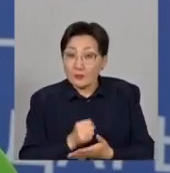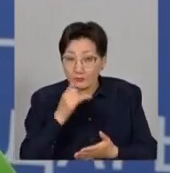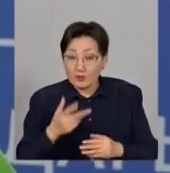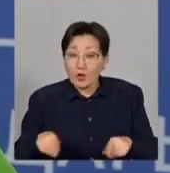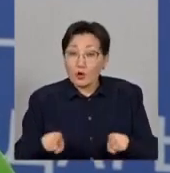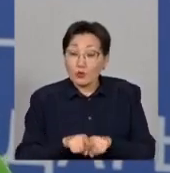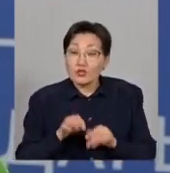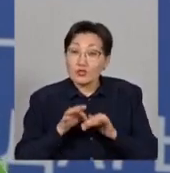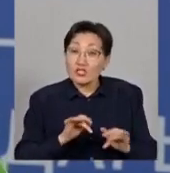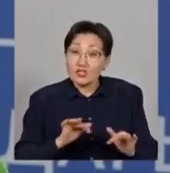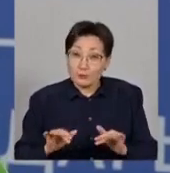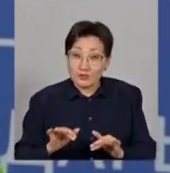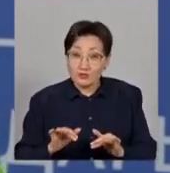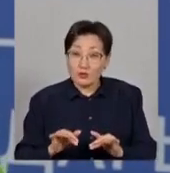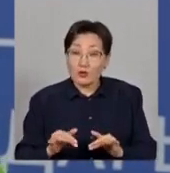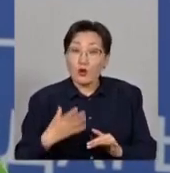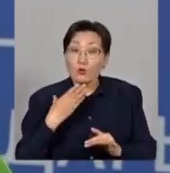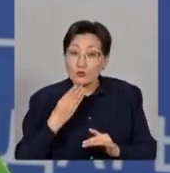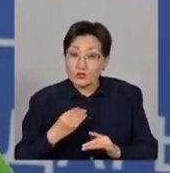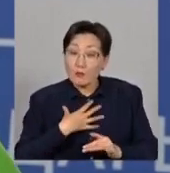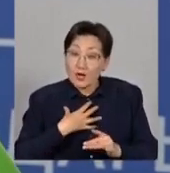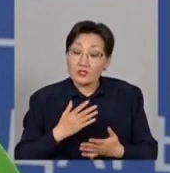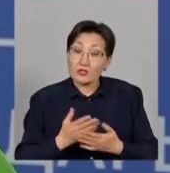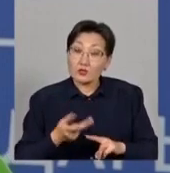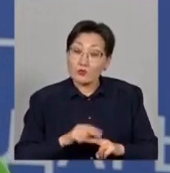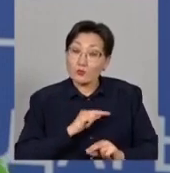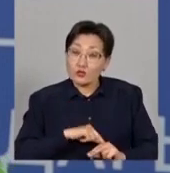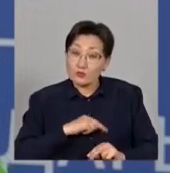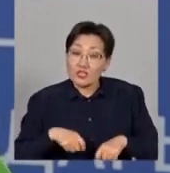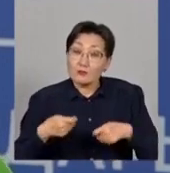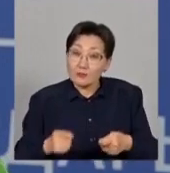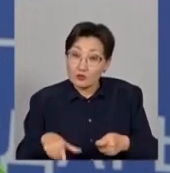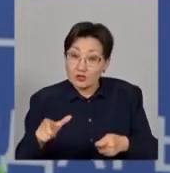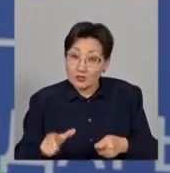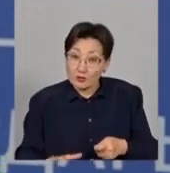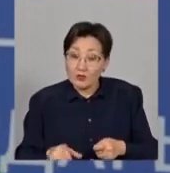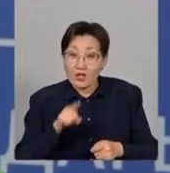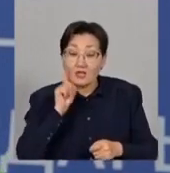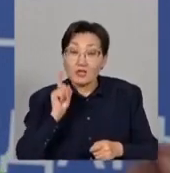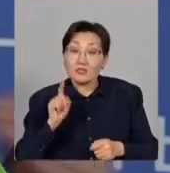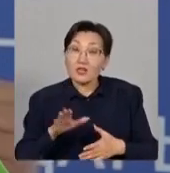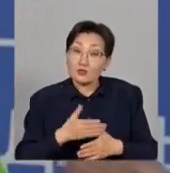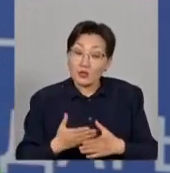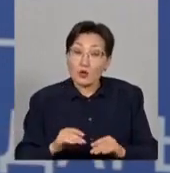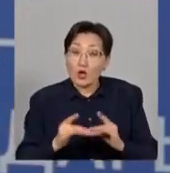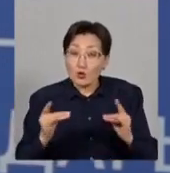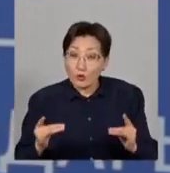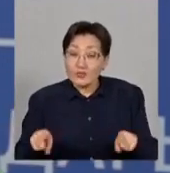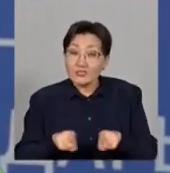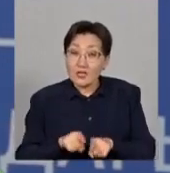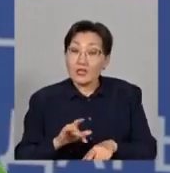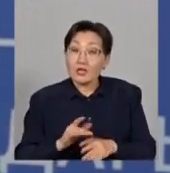жатқан жәрменкелердің өзіндік бір рөлі бар. Ол сол жұмыс берушілер мен жастар арасында бір көпір сияқты қызмет